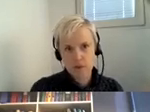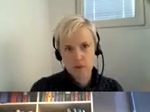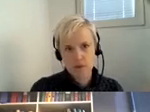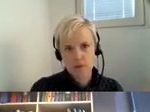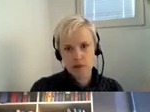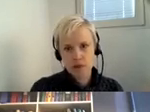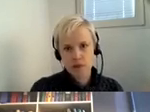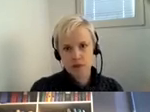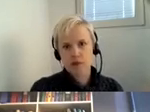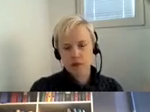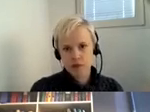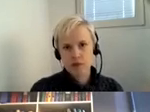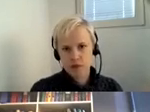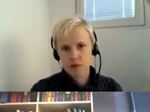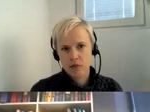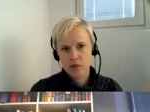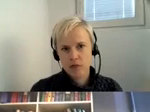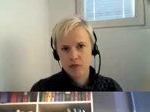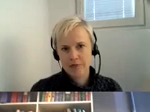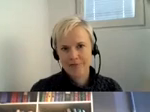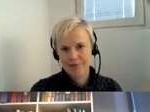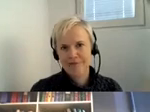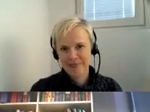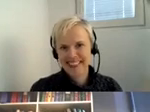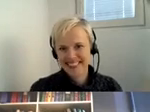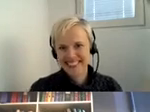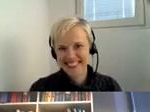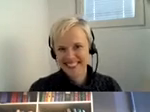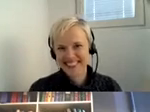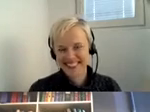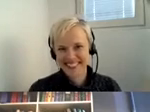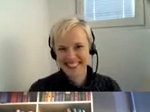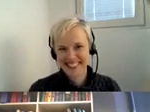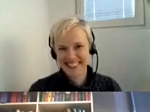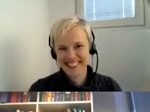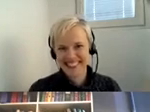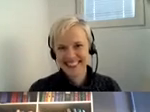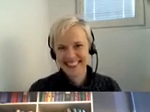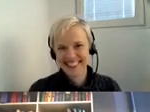erikoinen aine. Mutta ei sitä tule mitään nimilappua mukana, että tämä on nyt